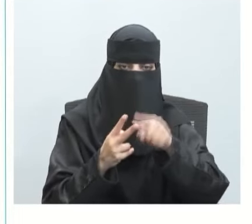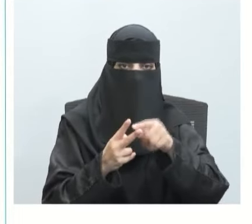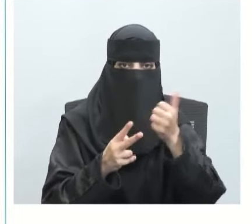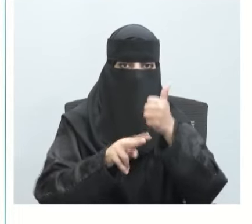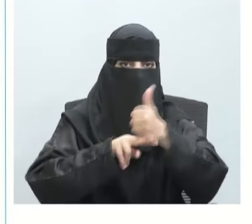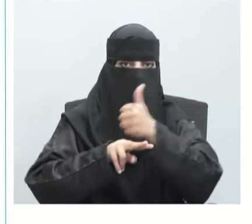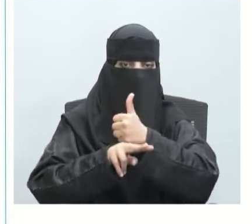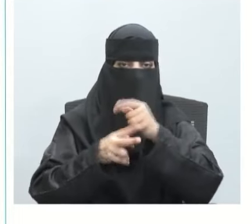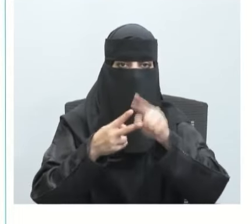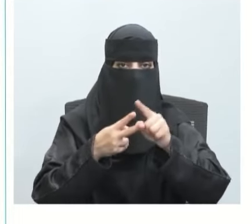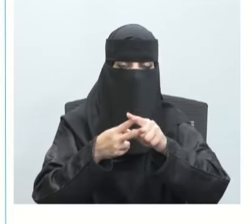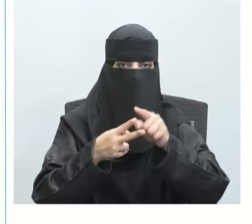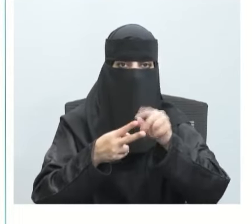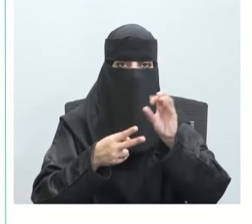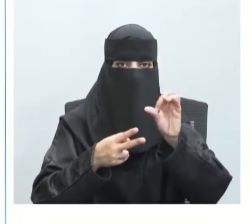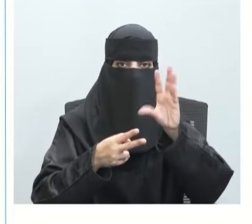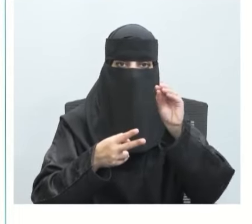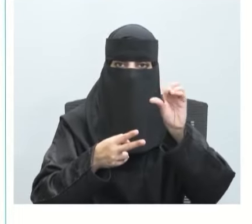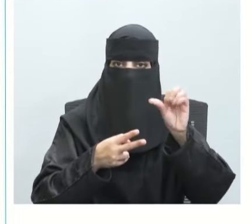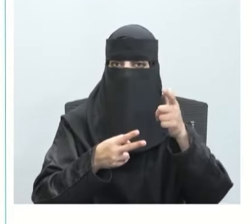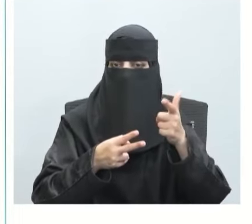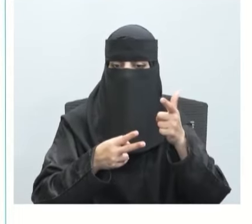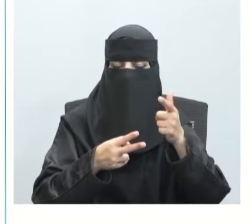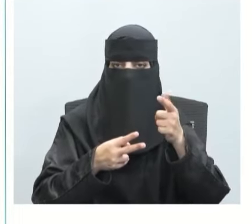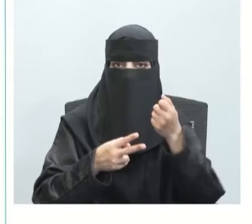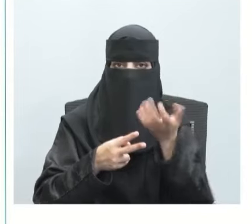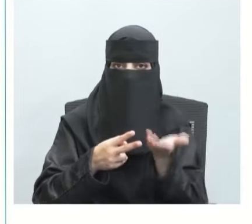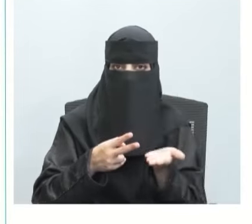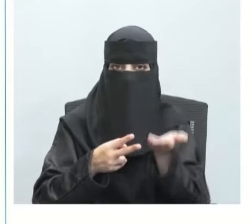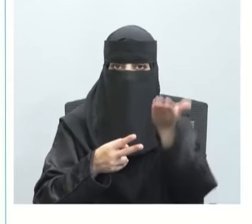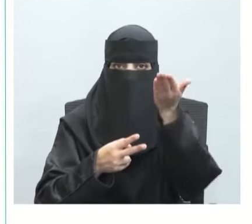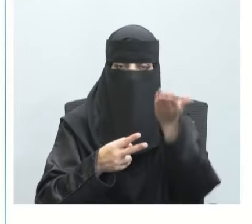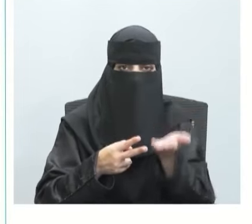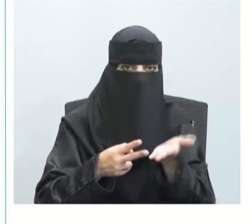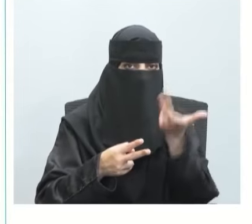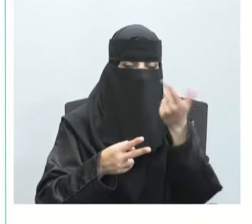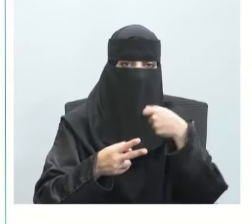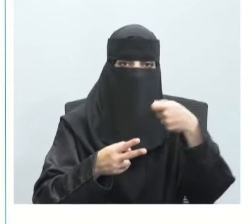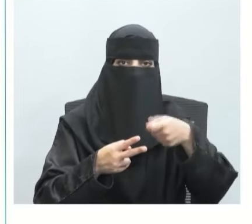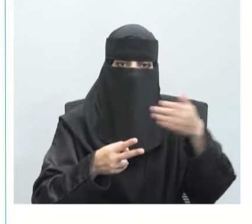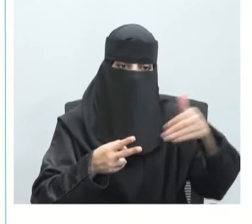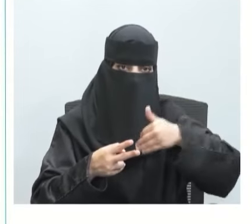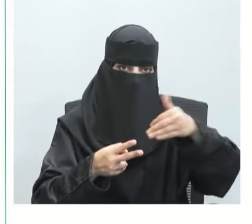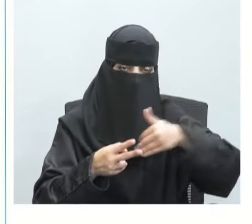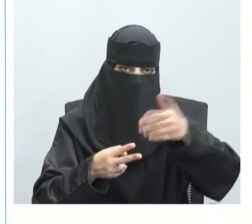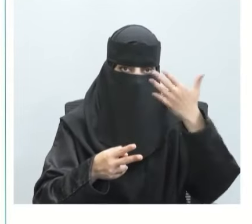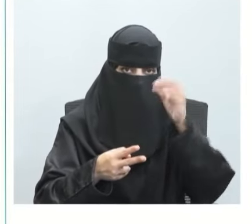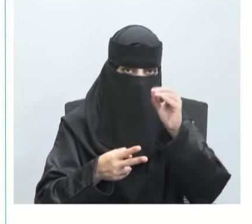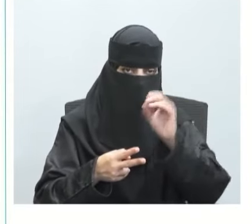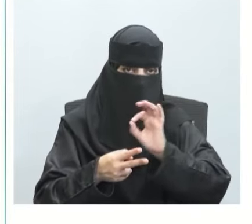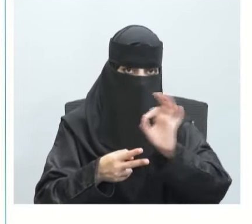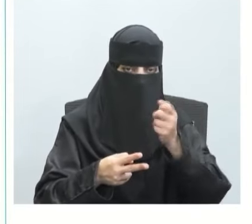المكون الاول وهو مقدار الدخل الذي ياتي اليك وهذا تحدثنا عنه